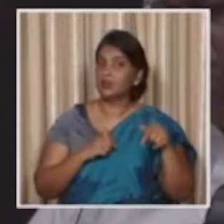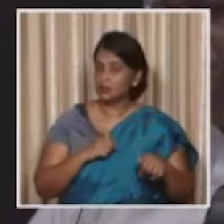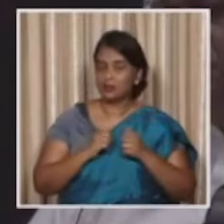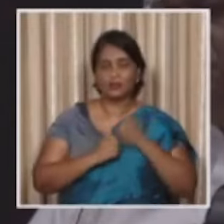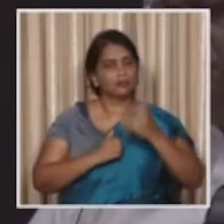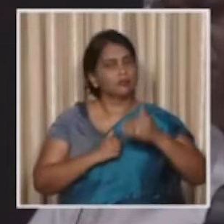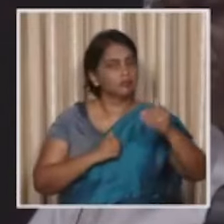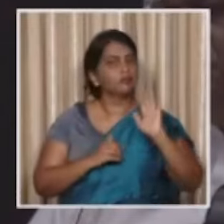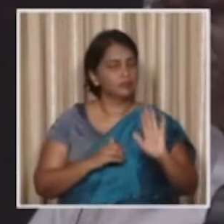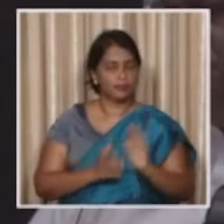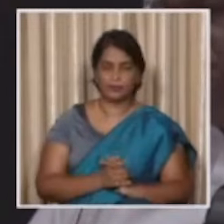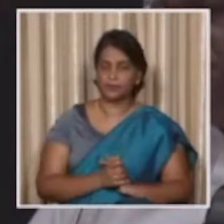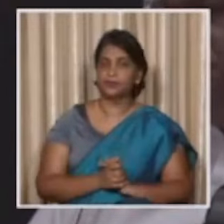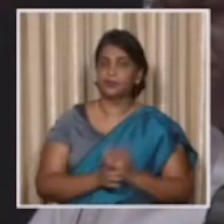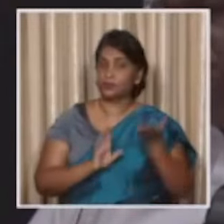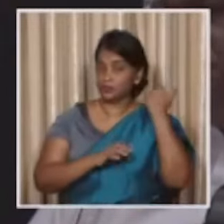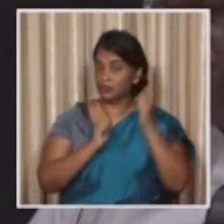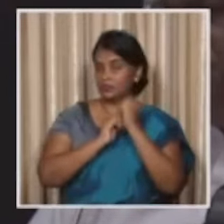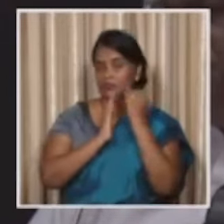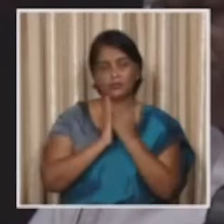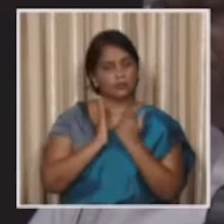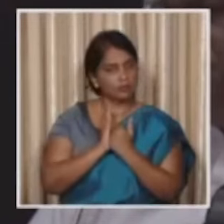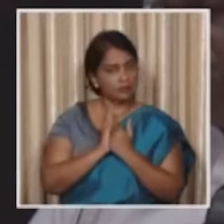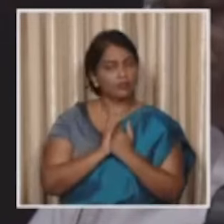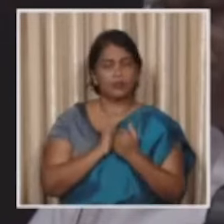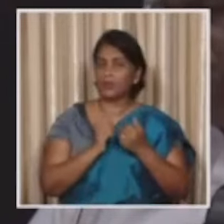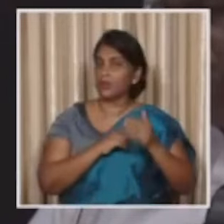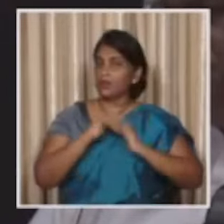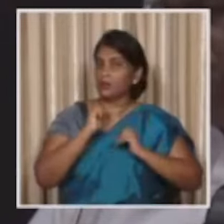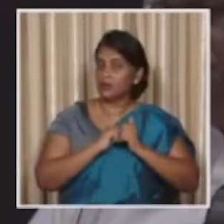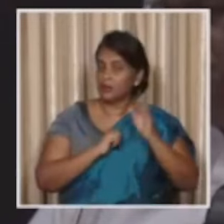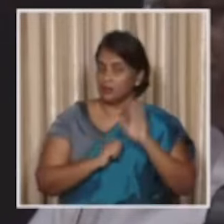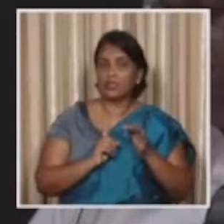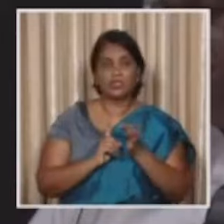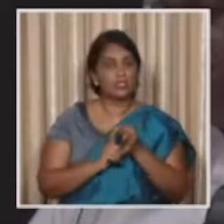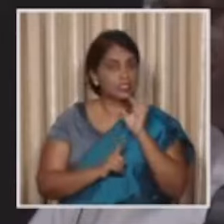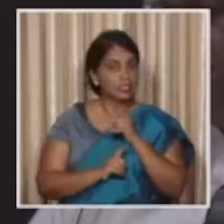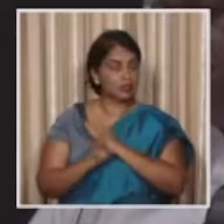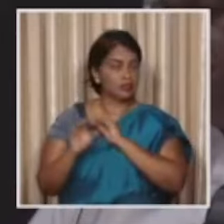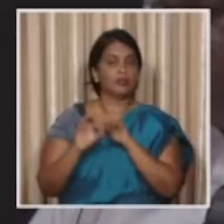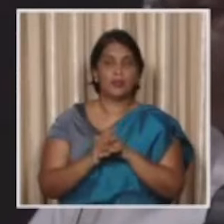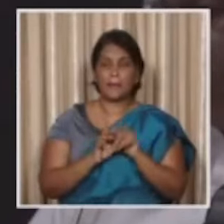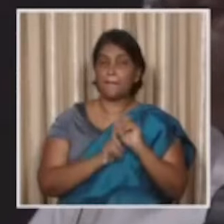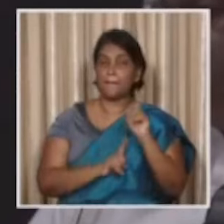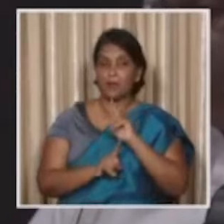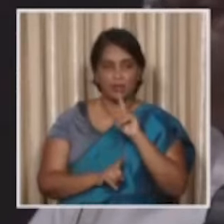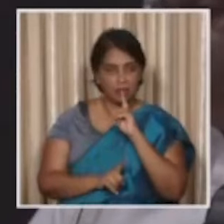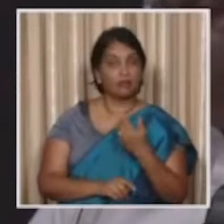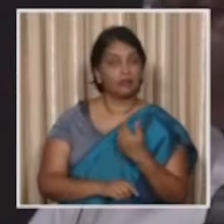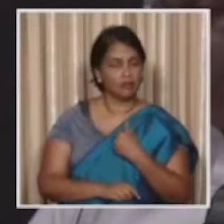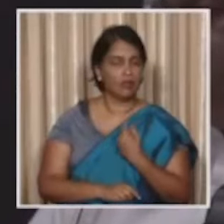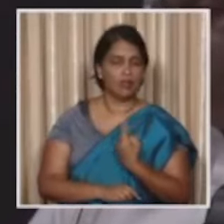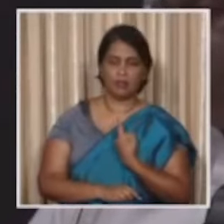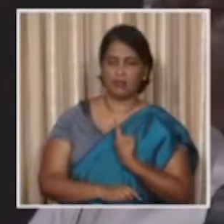මට්ටම ඉස්සරහට ගෙනියන්න තියෙන්නේ. එදා ඒ වැඩසටහනට ඒ ගත්තු ක්‍රියාමාර්ගයේදී ජනාධිපතිතුමා මැවිලා මේ පාර්ලිමේන්තුව කිව්වා මම